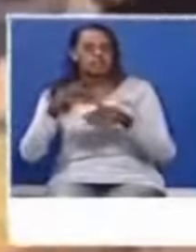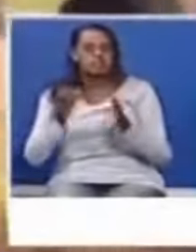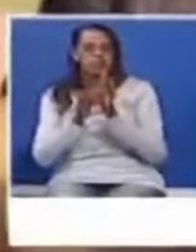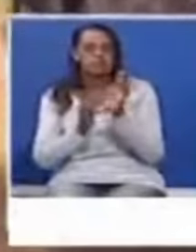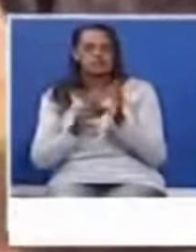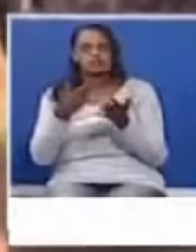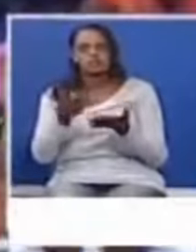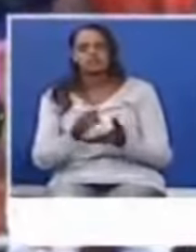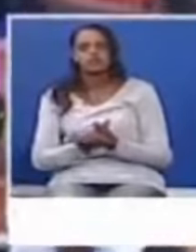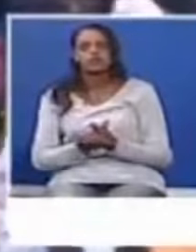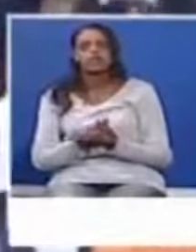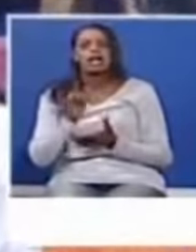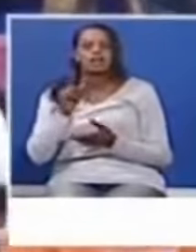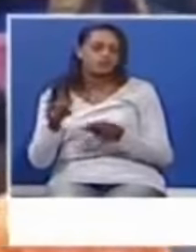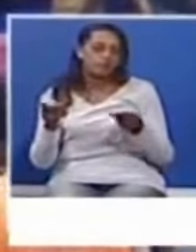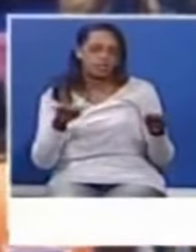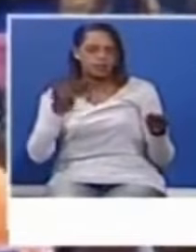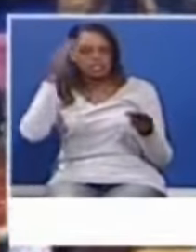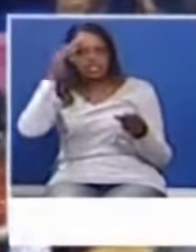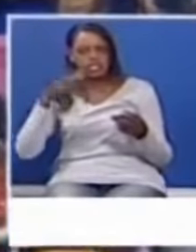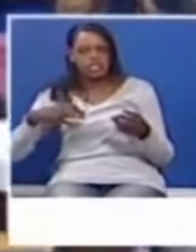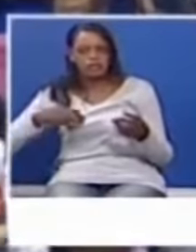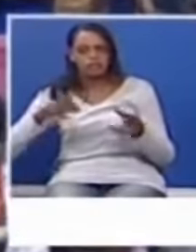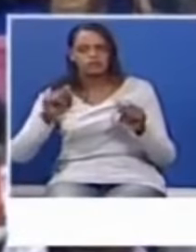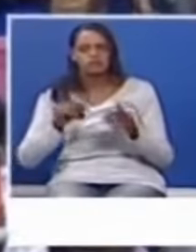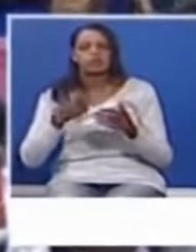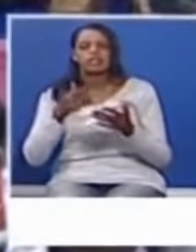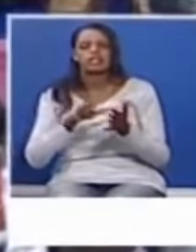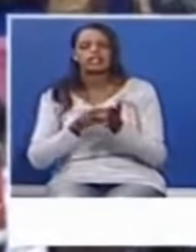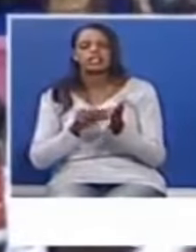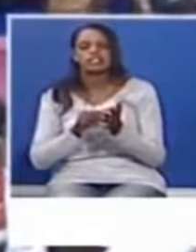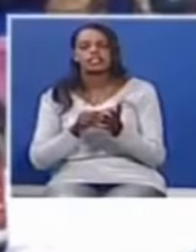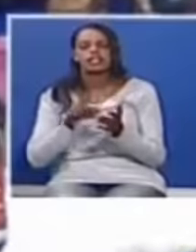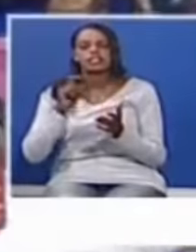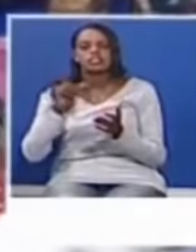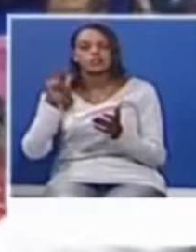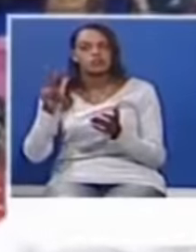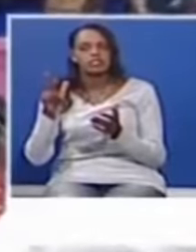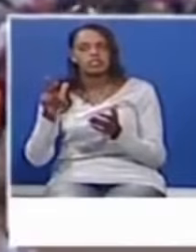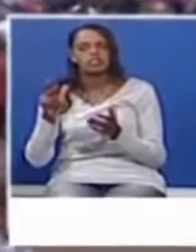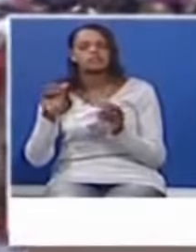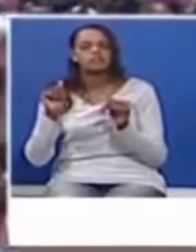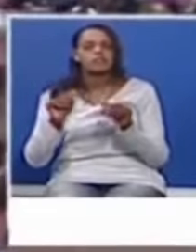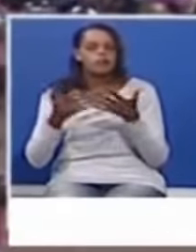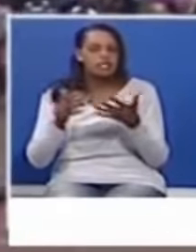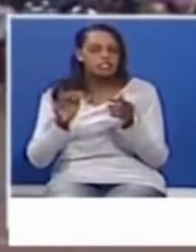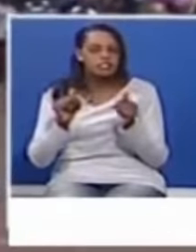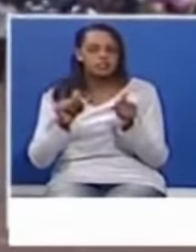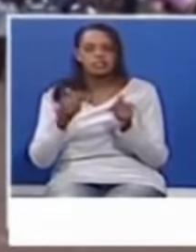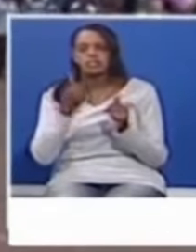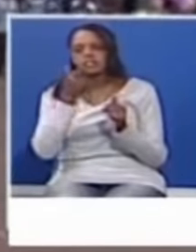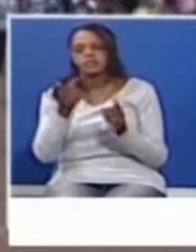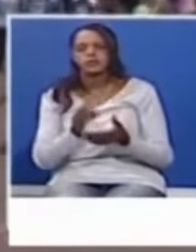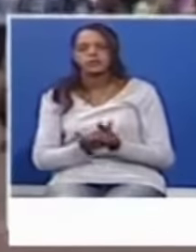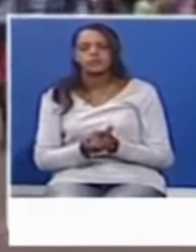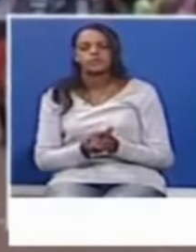تبتبات تتقصم أب تابي بحريا وتقاتات حبتا موخانا تقلة تهاجر بوحدو أساد شمون تأدوغات تغانا أنتقو جلتات كم زلويو